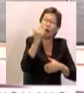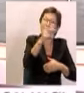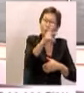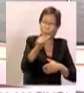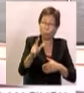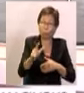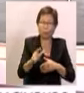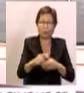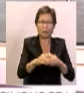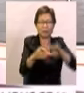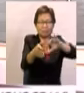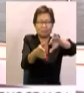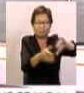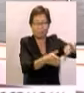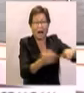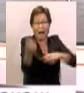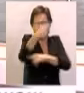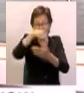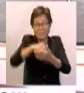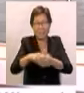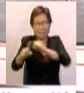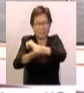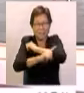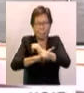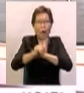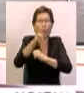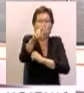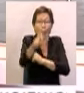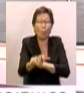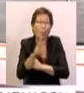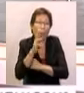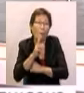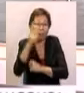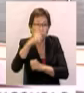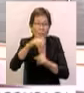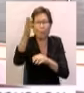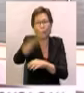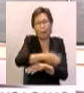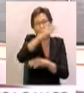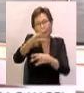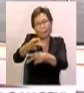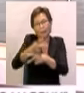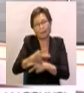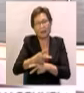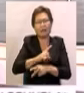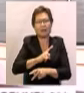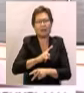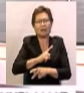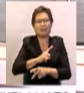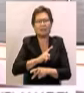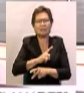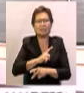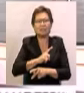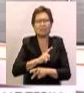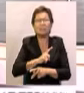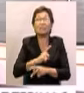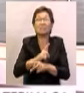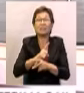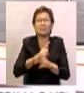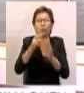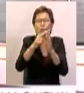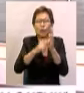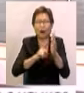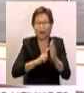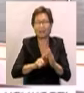Lumpur mengetepikan hari ini saman pemula seorang wanita bagi membatalkan pinjaman syariah yang dijalankan sebuah syarikat yang beroperasi di